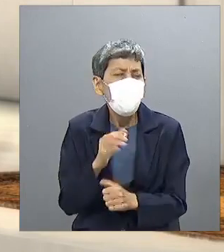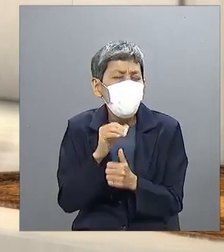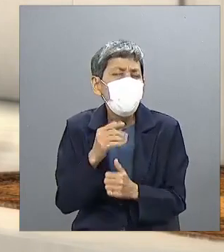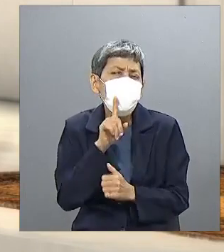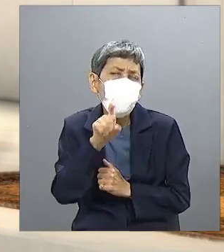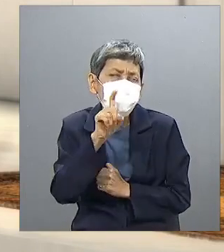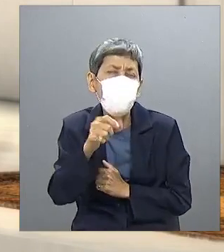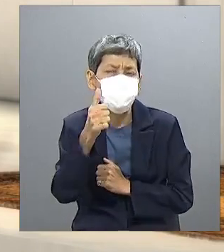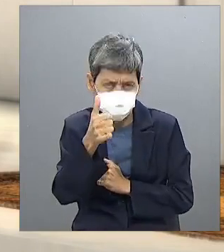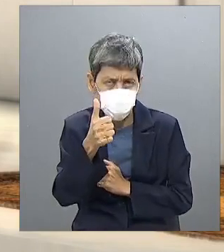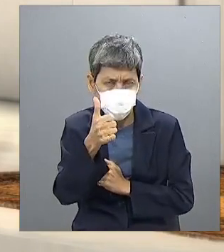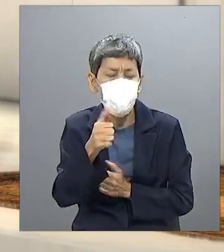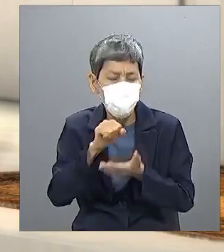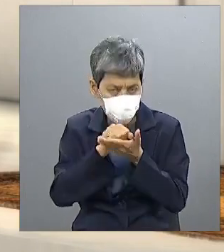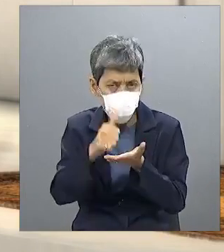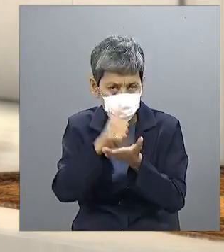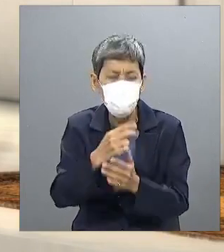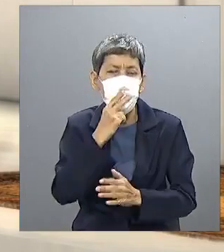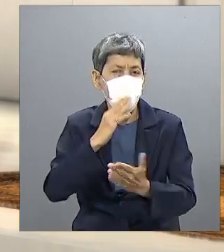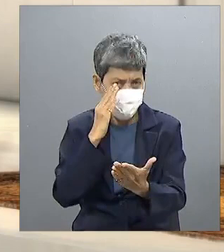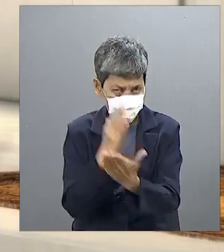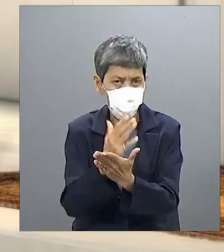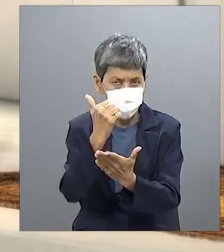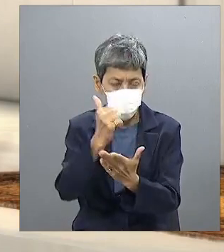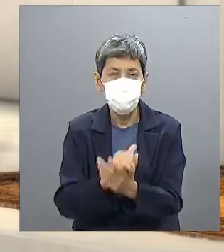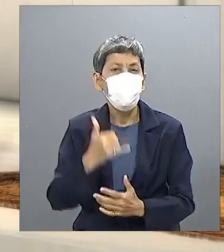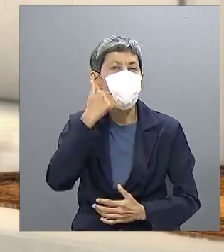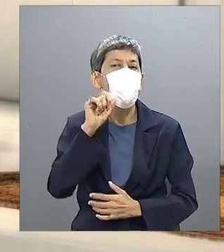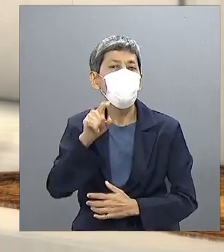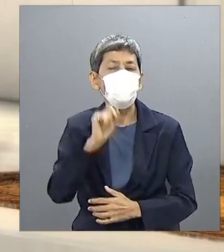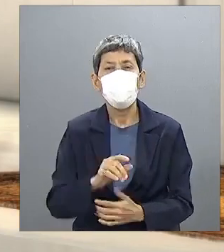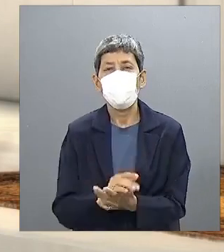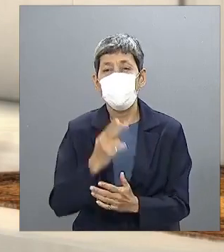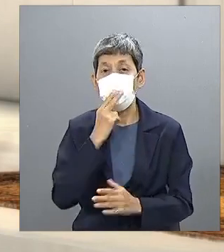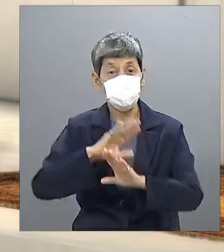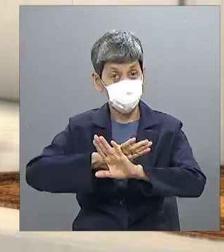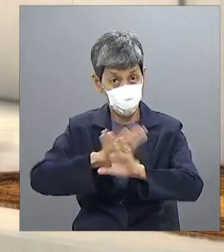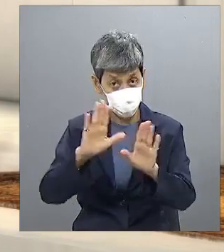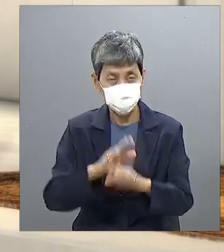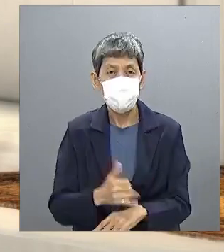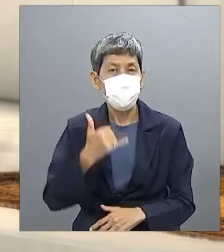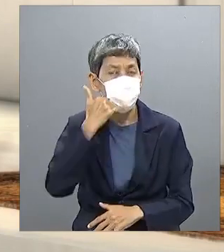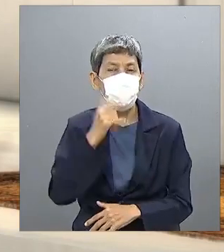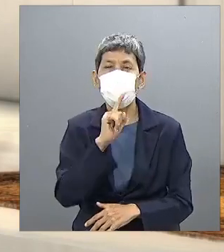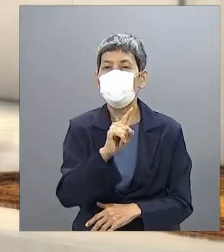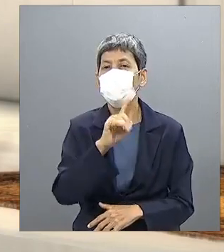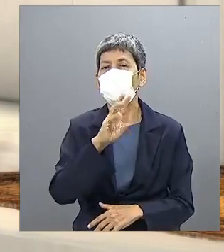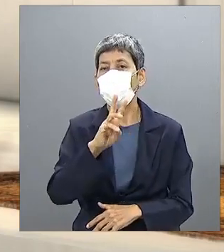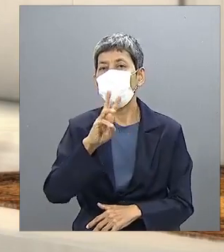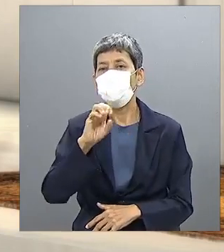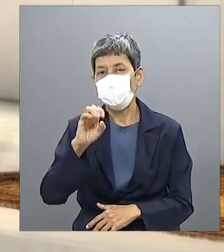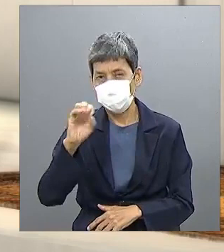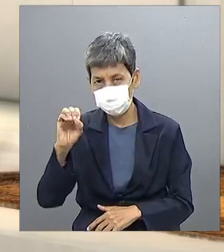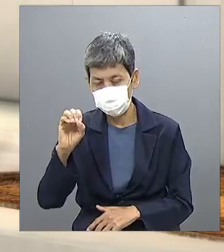หรือว่ารับบริการในการเลิกสูบบุหรี่ได้ที่สายด่วนเลิกบุหรี่นะคะหมายเลข 1 600ข่าวหรือว่า